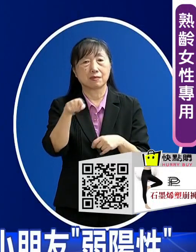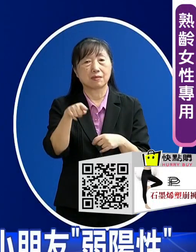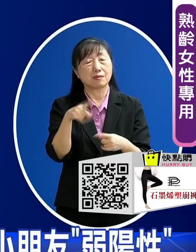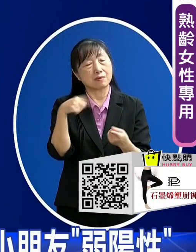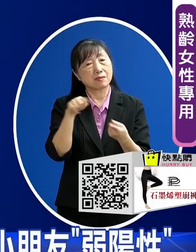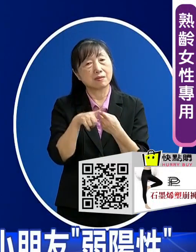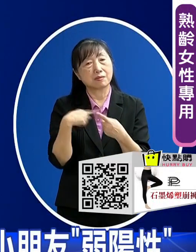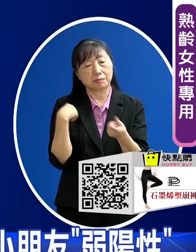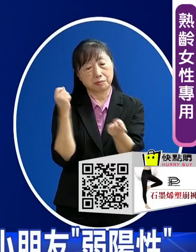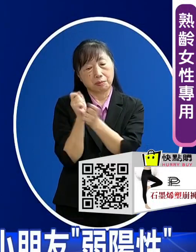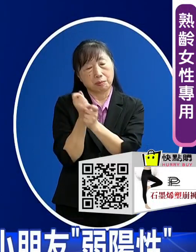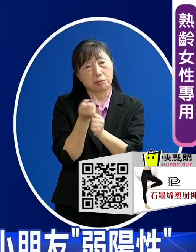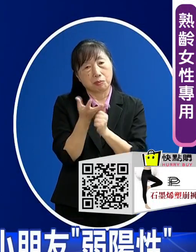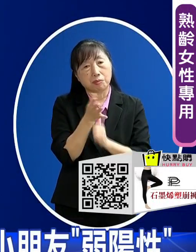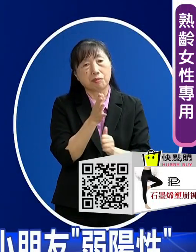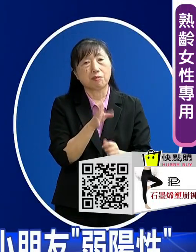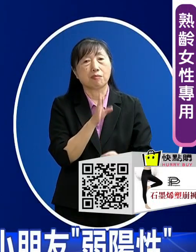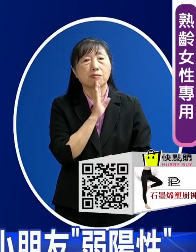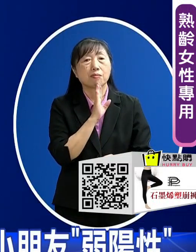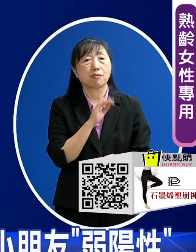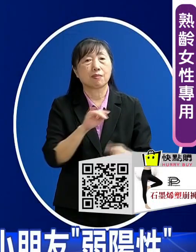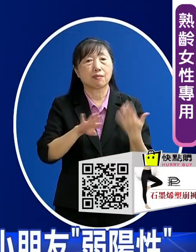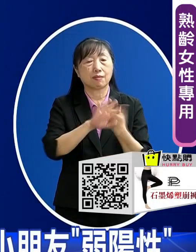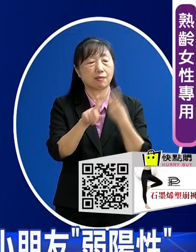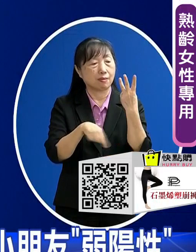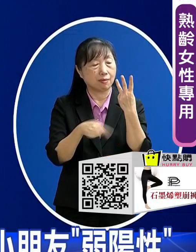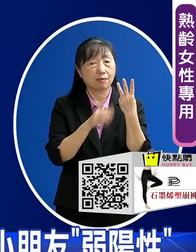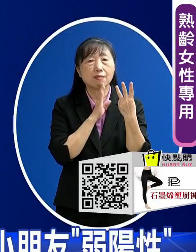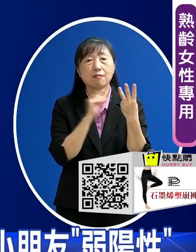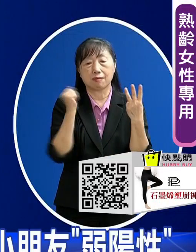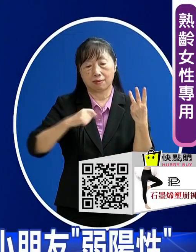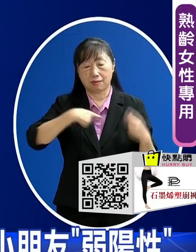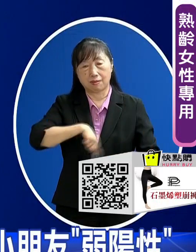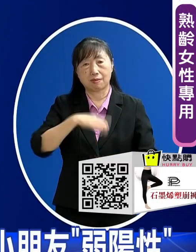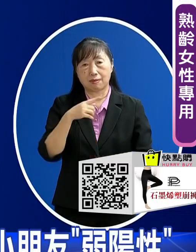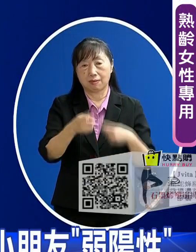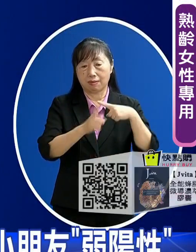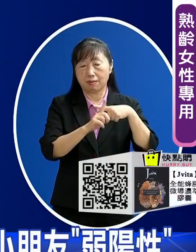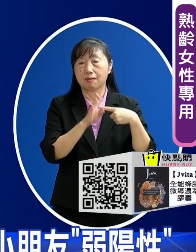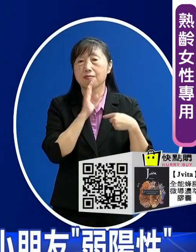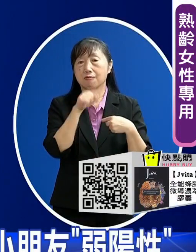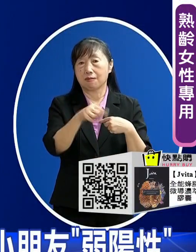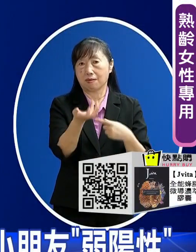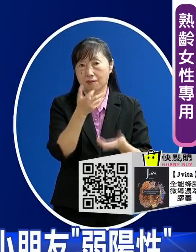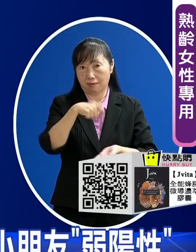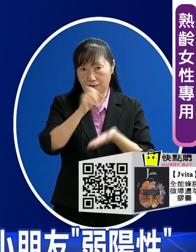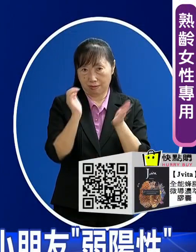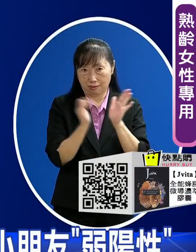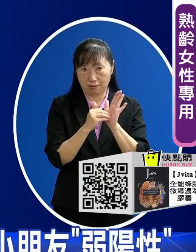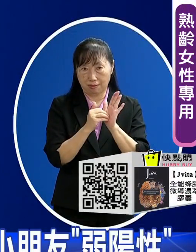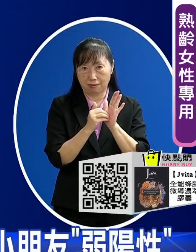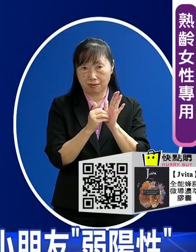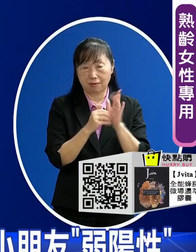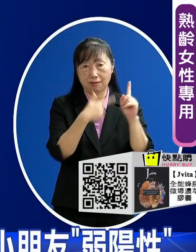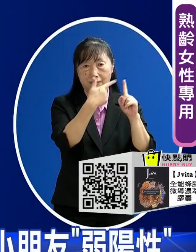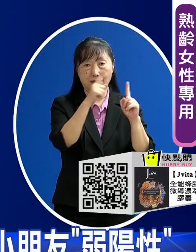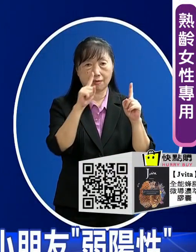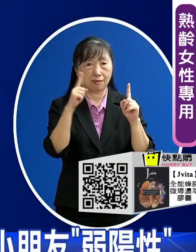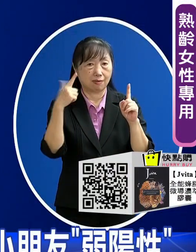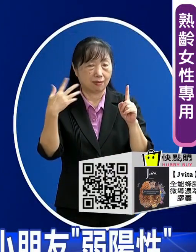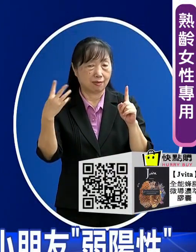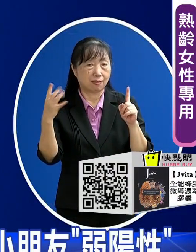久。那另外还有3位是抗体阳性的，就是刚刚提到这个